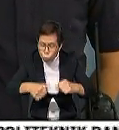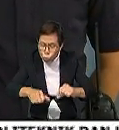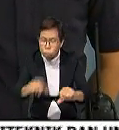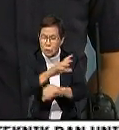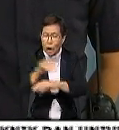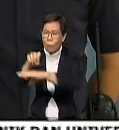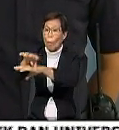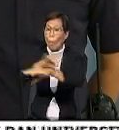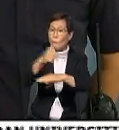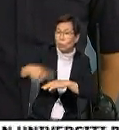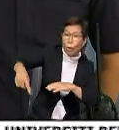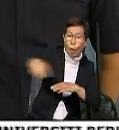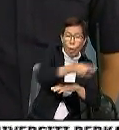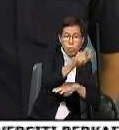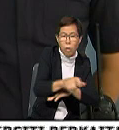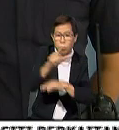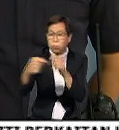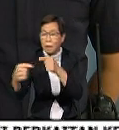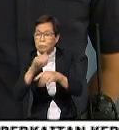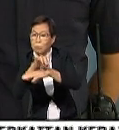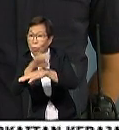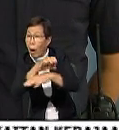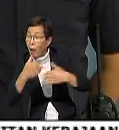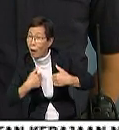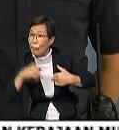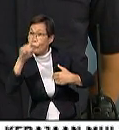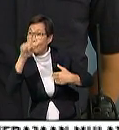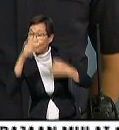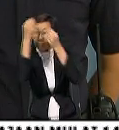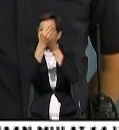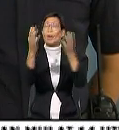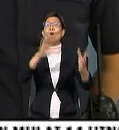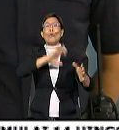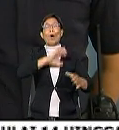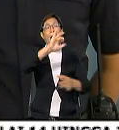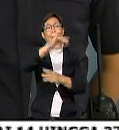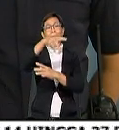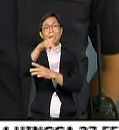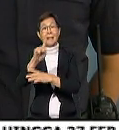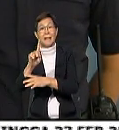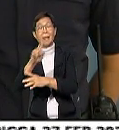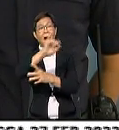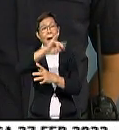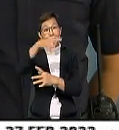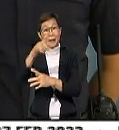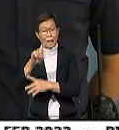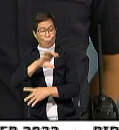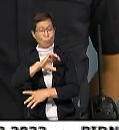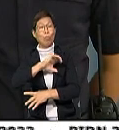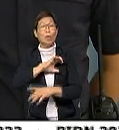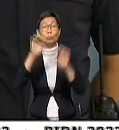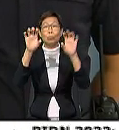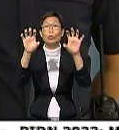kepada mereka yang bertanding? Ya, untuk makluman, pihak polis IPD Pontian telah